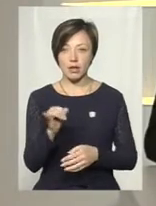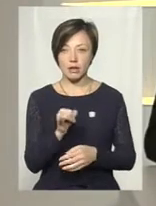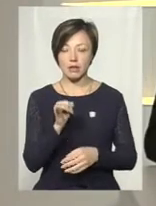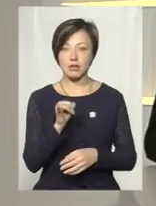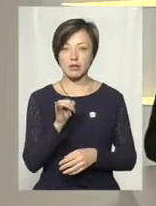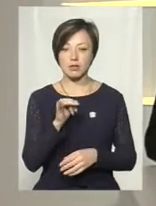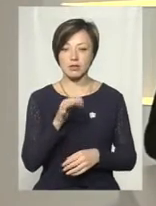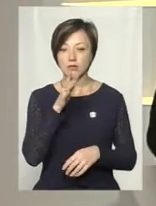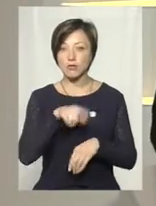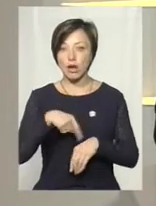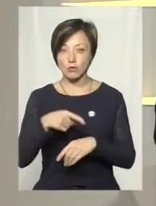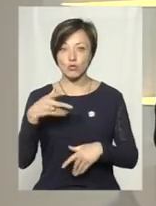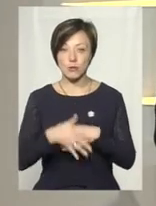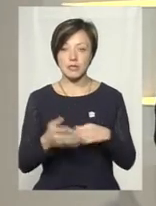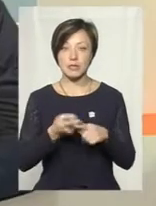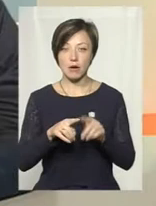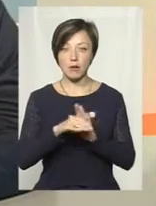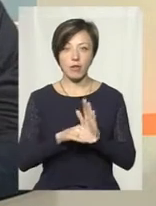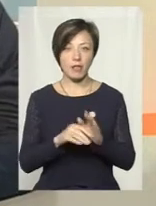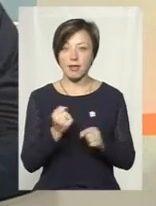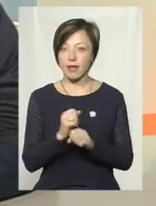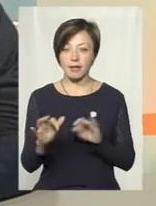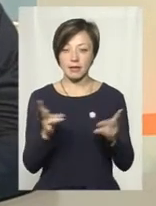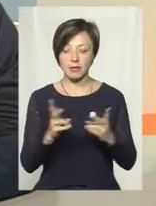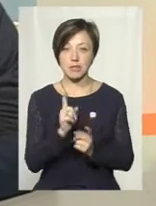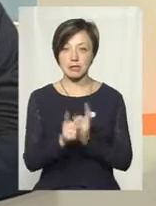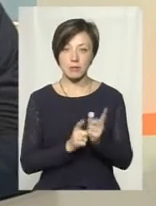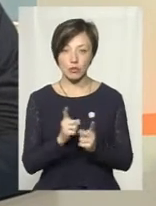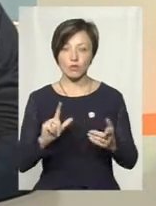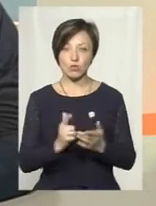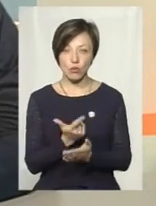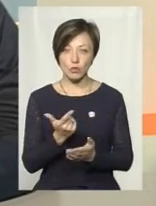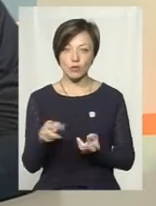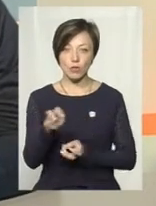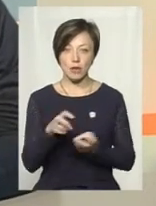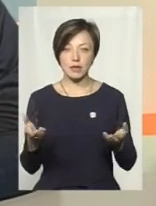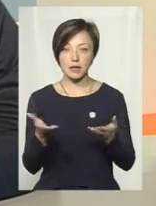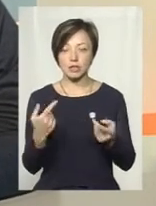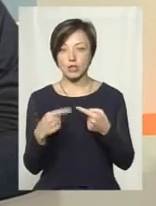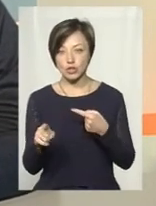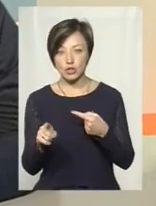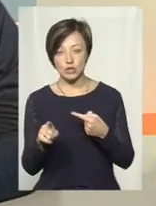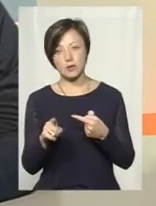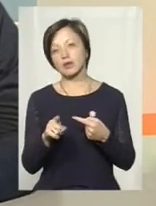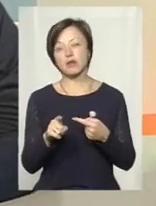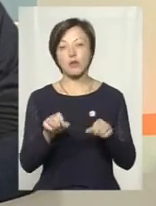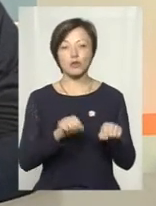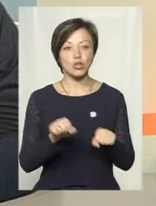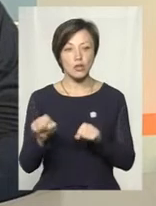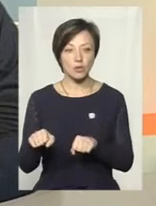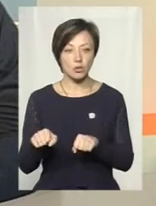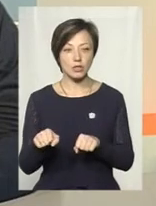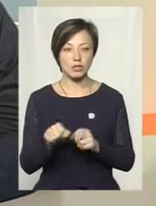часом ми розуміємо, що ця програма буде недієва, або її треба змінювати. Знову ж таки, підшукуються якісь інші